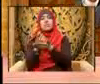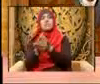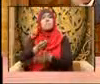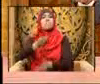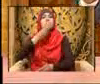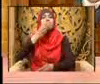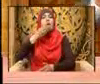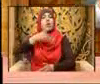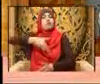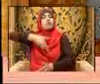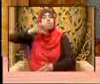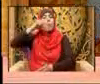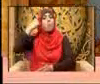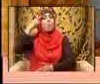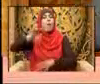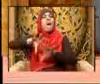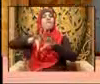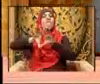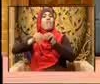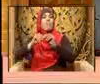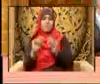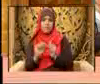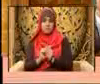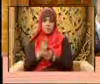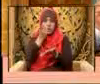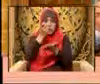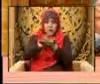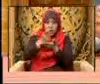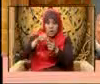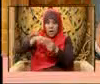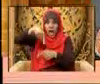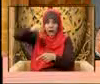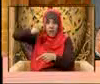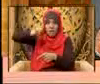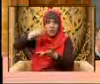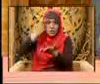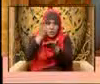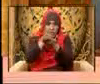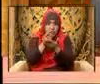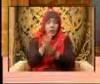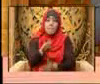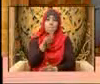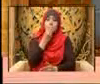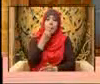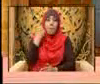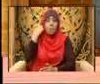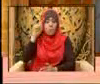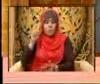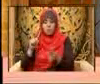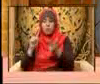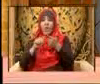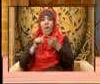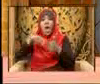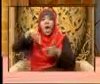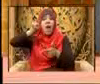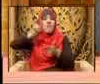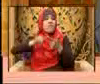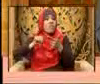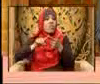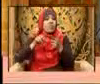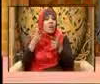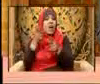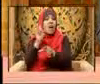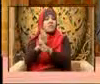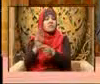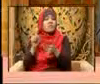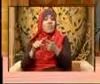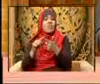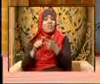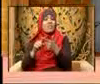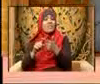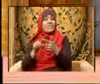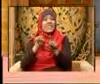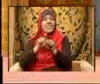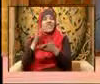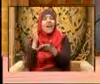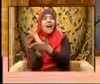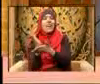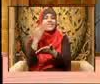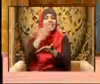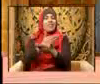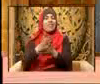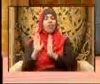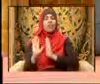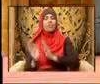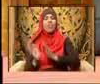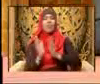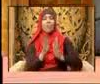لأهلك وانبذه إلى أهلك، اشتري به طعاما وانبذه إلى أهلك، هذا بدرهم. أي والدرهم الثاني شو هك التقسيم وهك